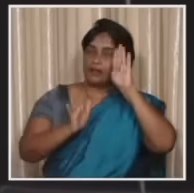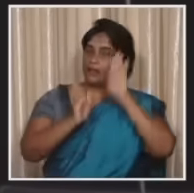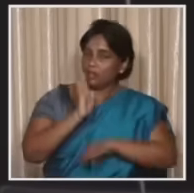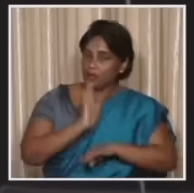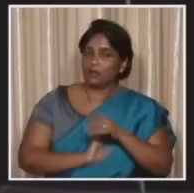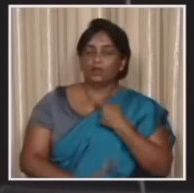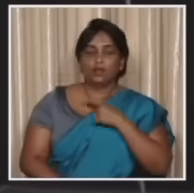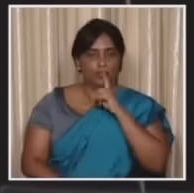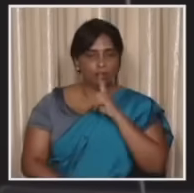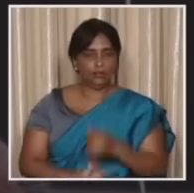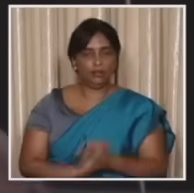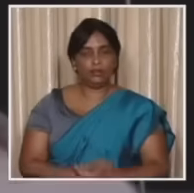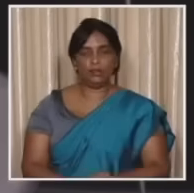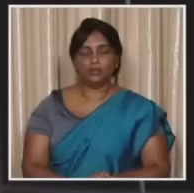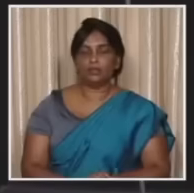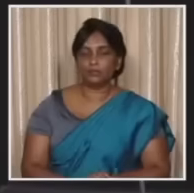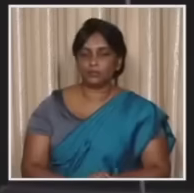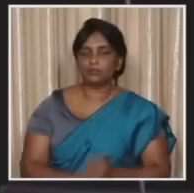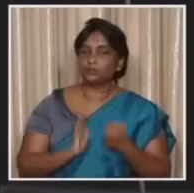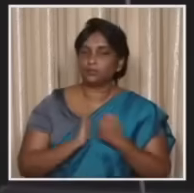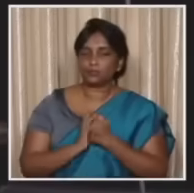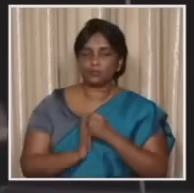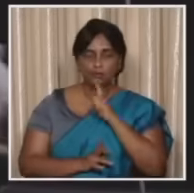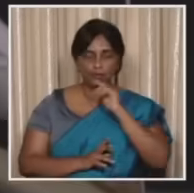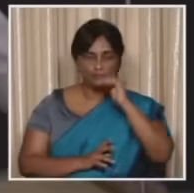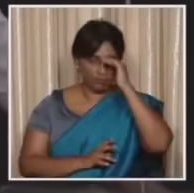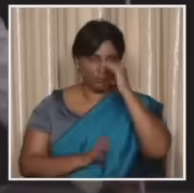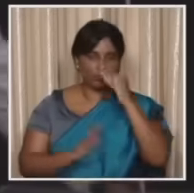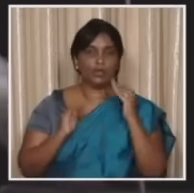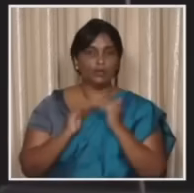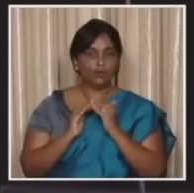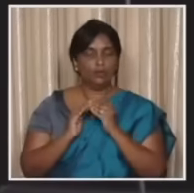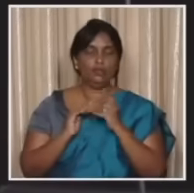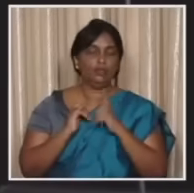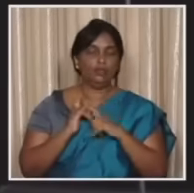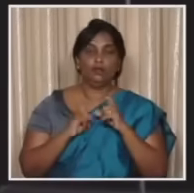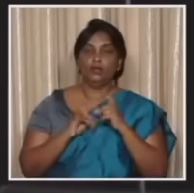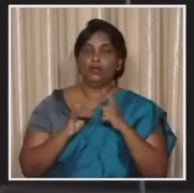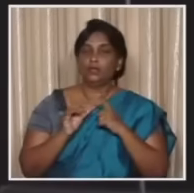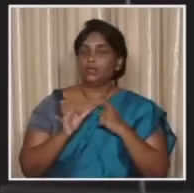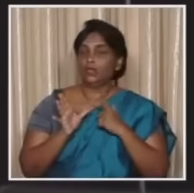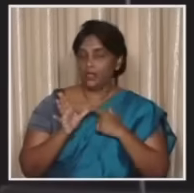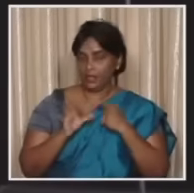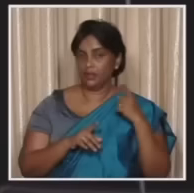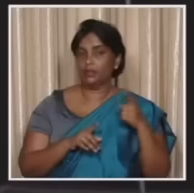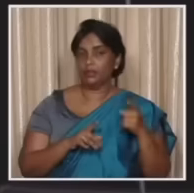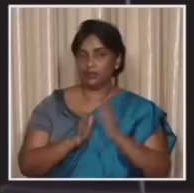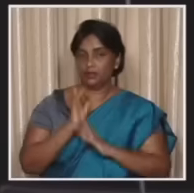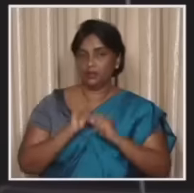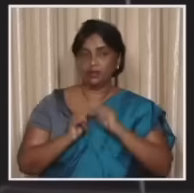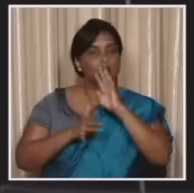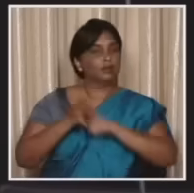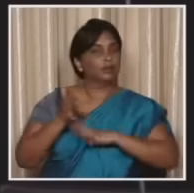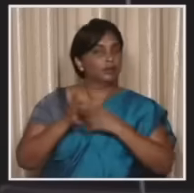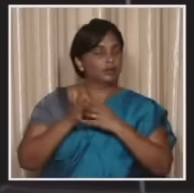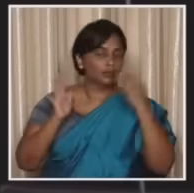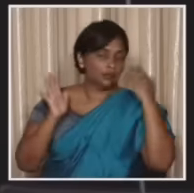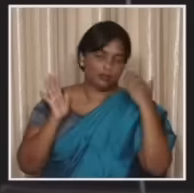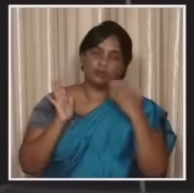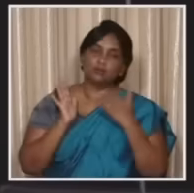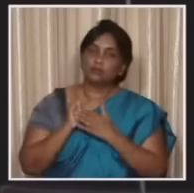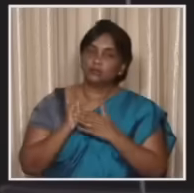යුතුයයි මම යෝජනා කරමි. ගරු කථානායකතුමනි, නිවාස හා නාගරික සංවර්ධන අමාත්‍යාංශයේ